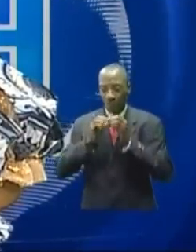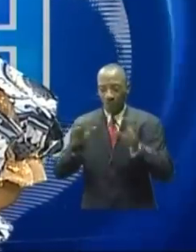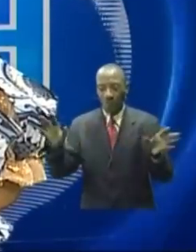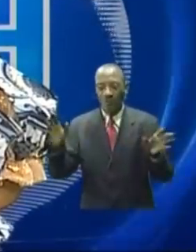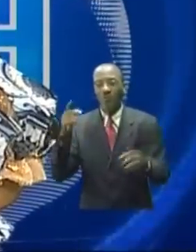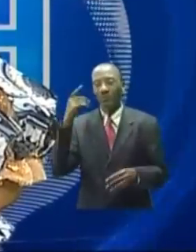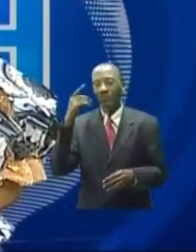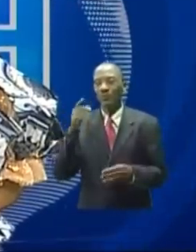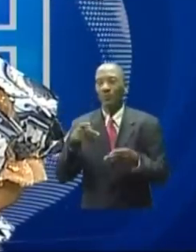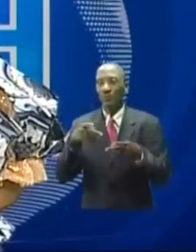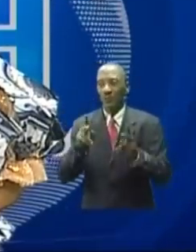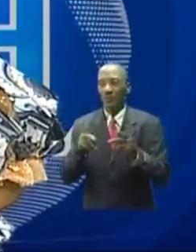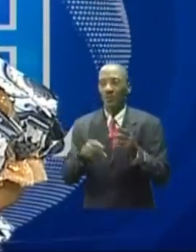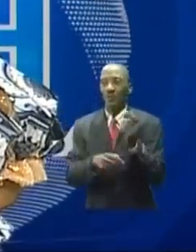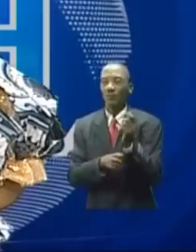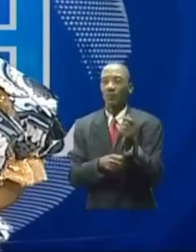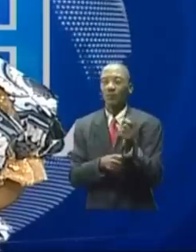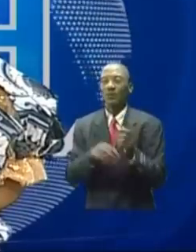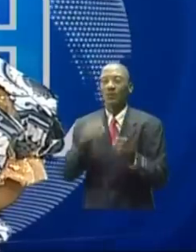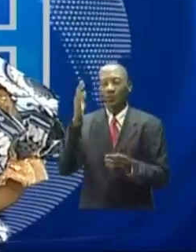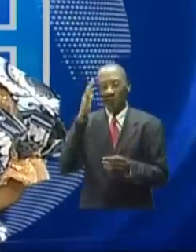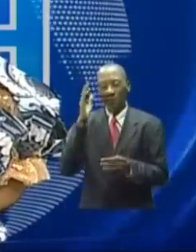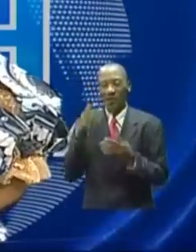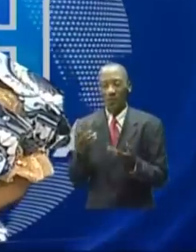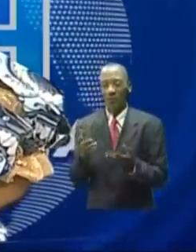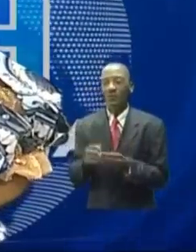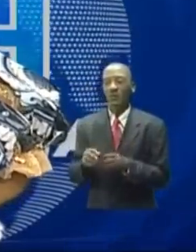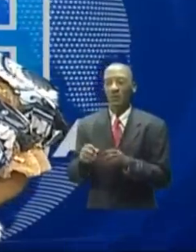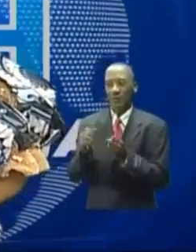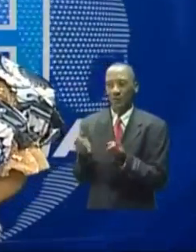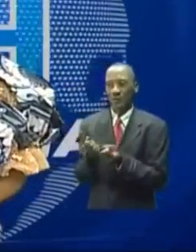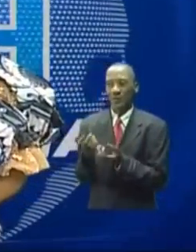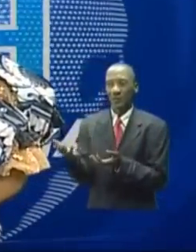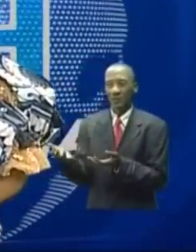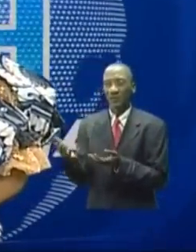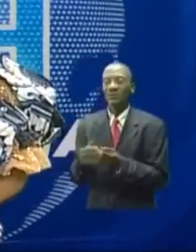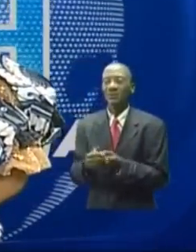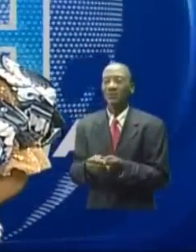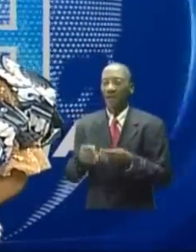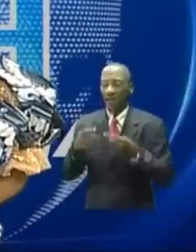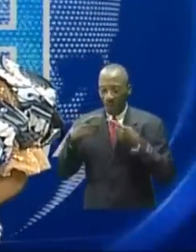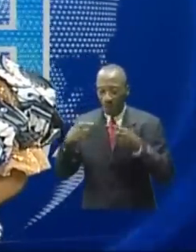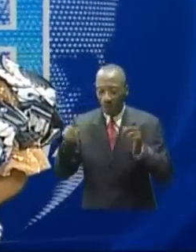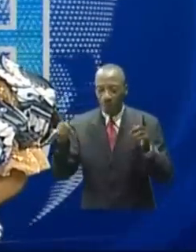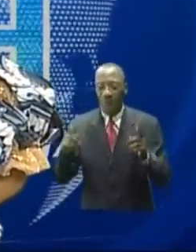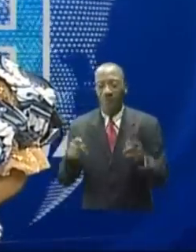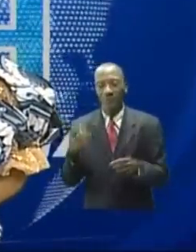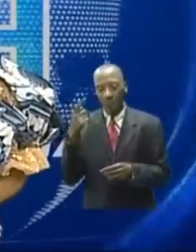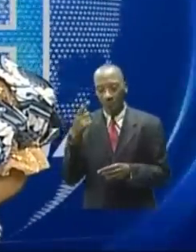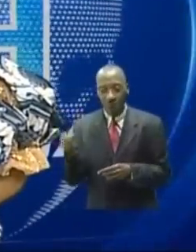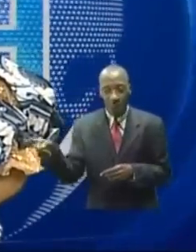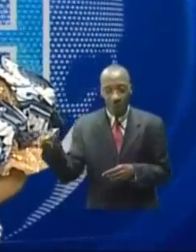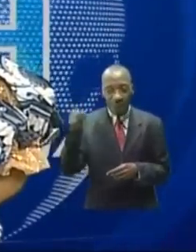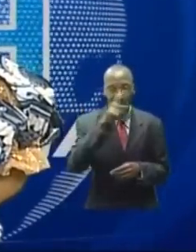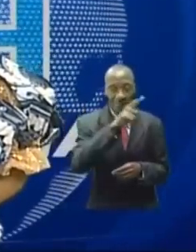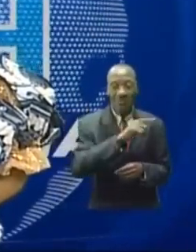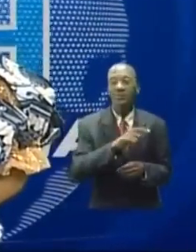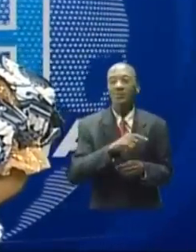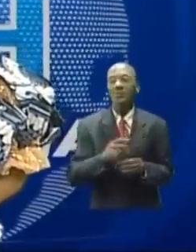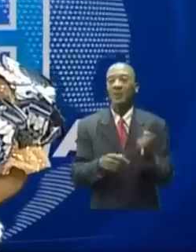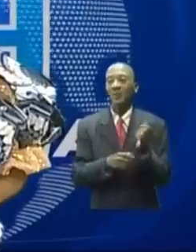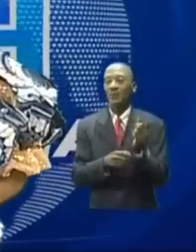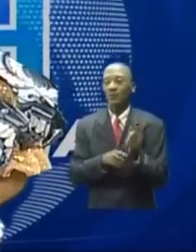la desserte dès la fin des travaux faits à Kinshasa. Le 15 juin 2023, pour le directeur provincial de